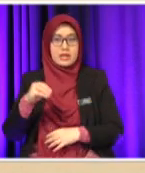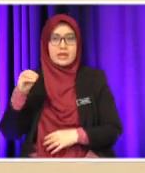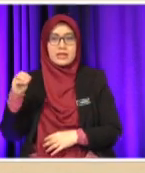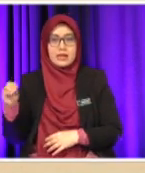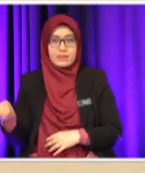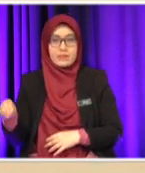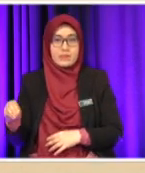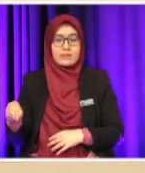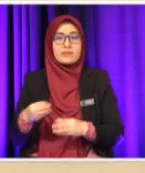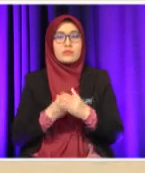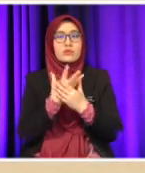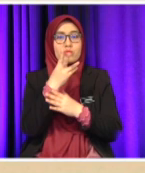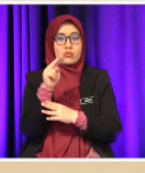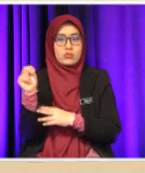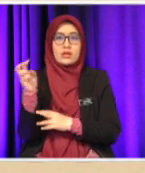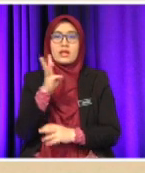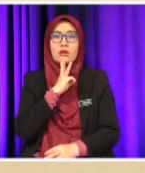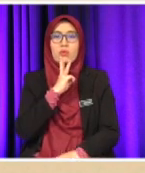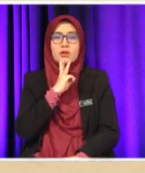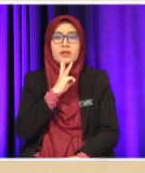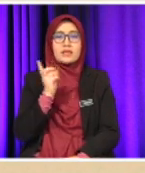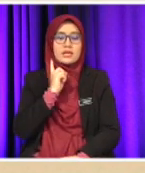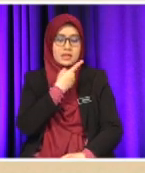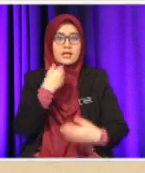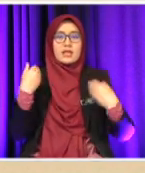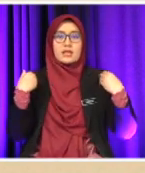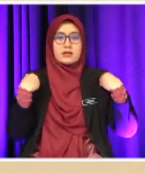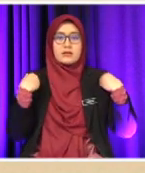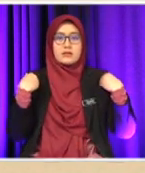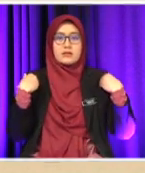tadi sepatu kita ada